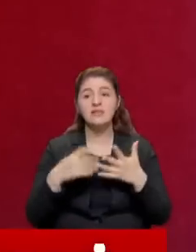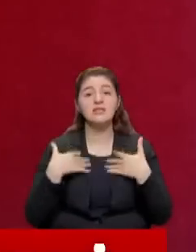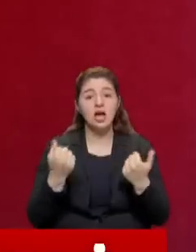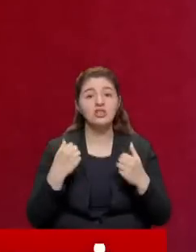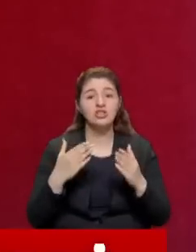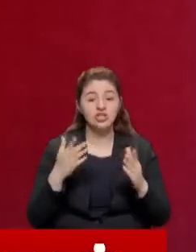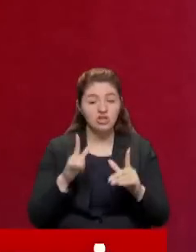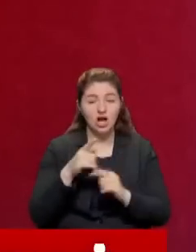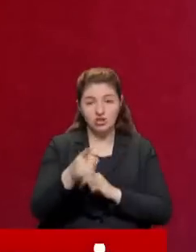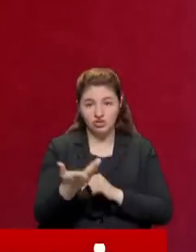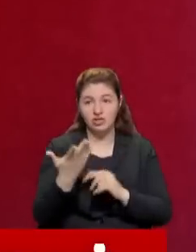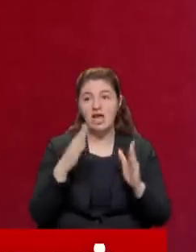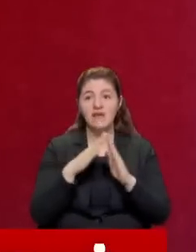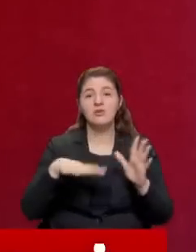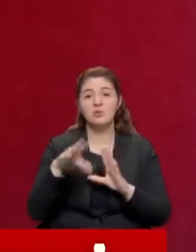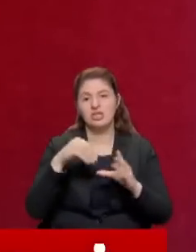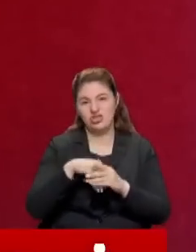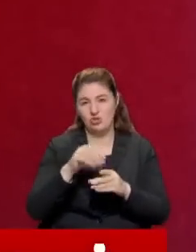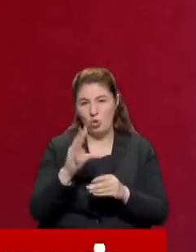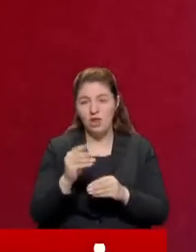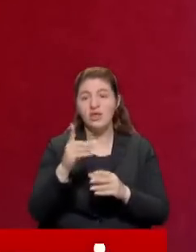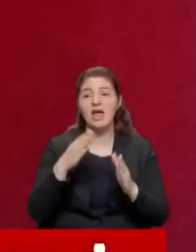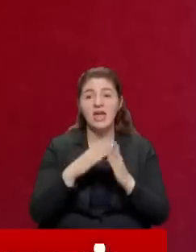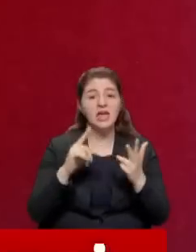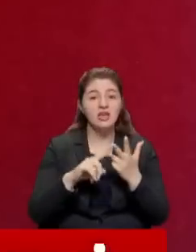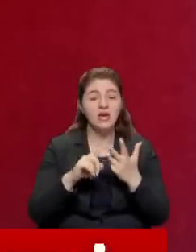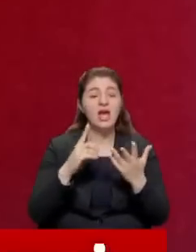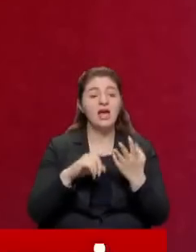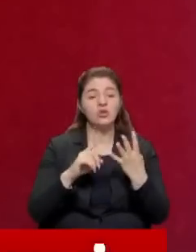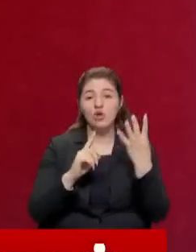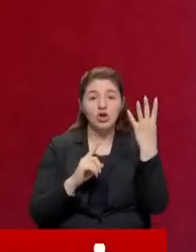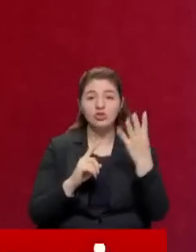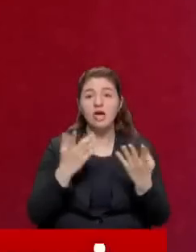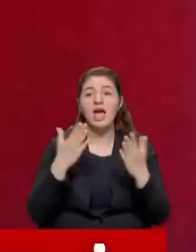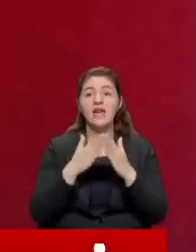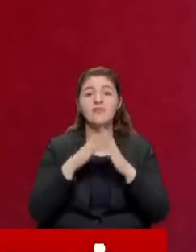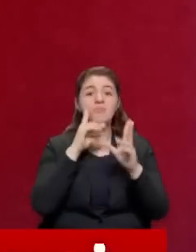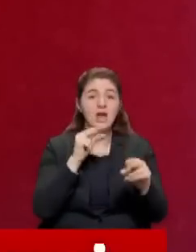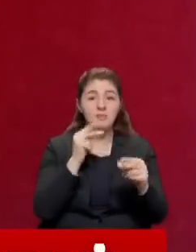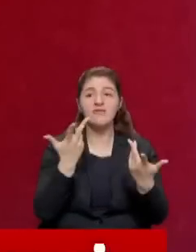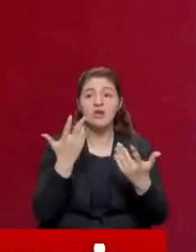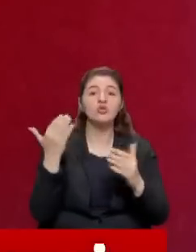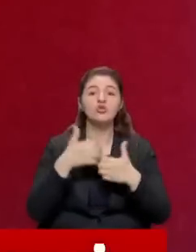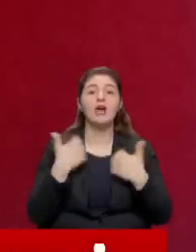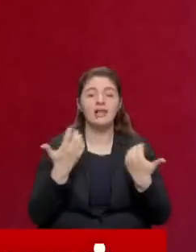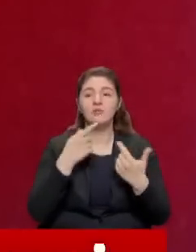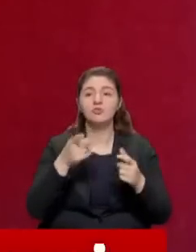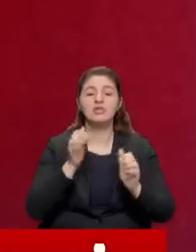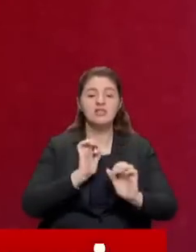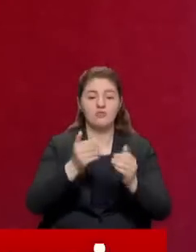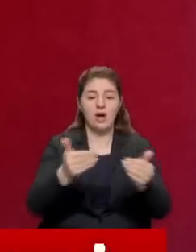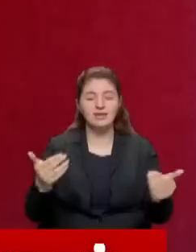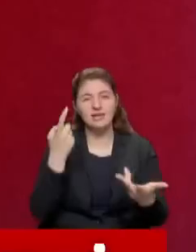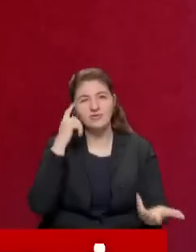sağlık ihtiyacı hanedeki bütün fertlerin ve hanenin barınma ve güvenlik ihtiyacı. Şimdi bu savunma hattı diyelim ya da